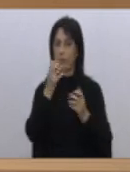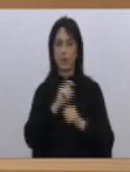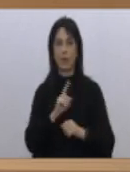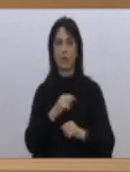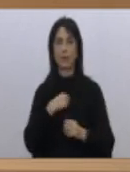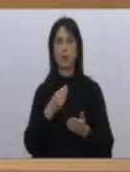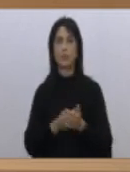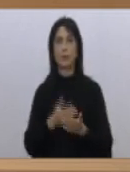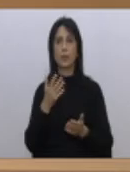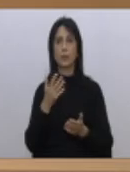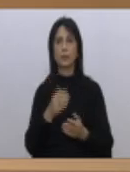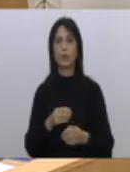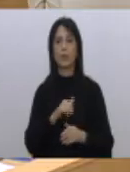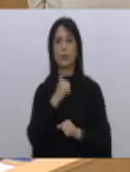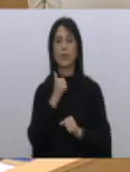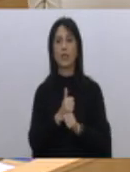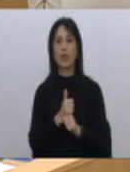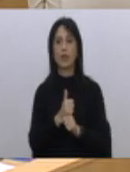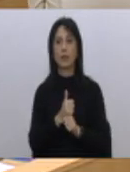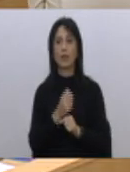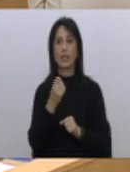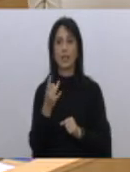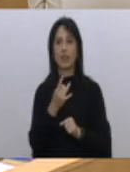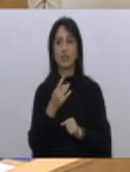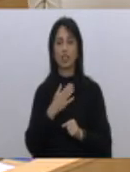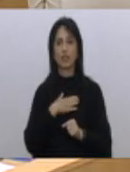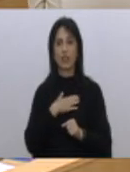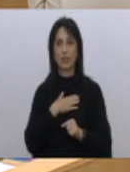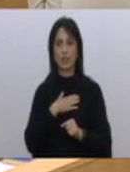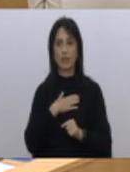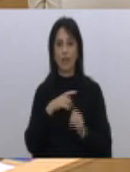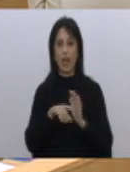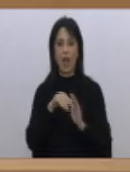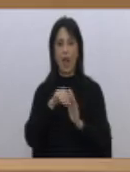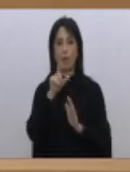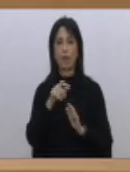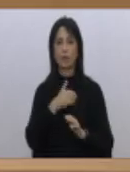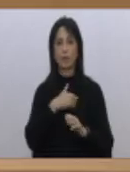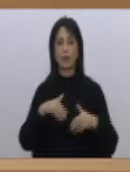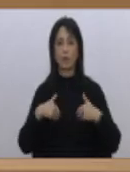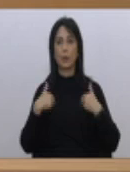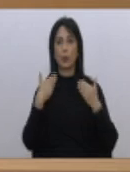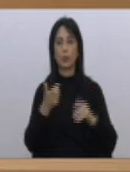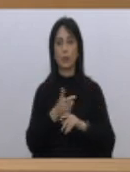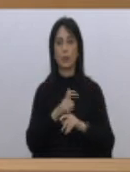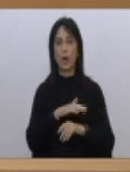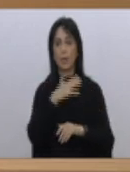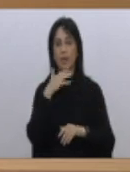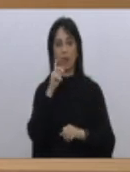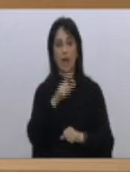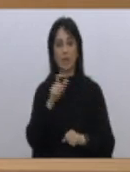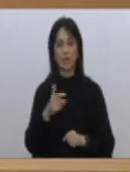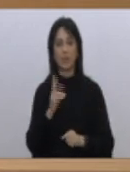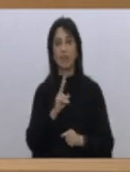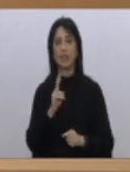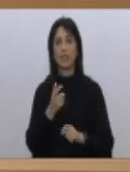ჩემო ძვირფასებო, თავი კიდევ ერთხელ ჩვენს ამომრჩეველს მინდა მიულოცო, ძალიან ბევრ ადამიანს,